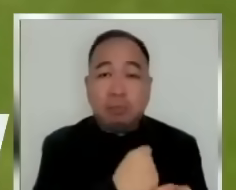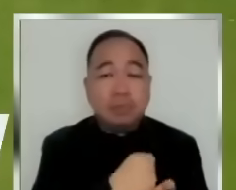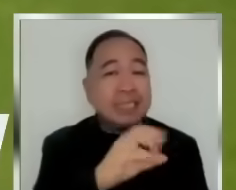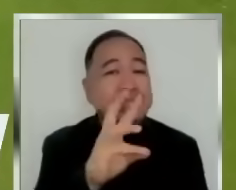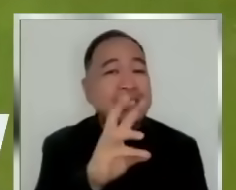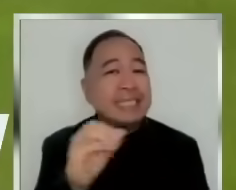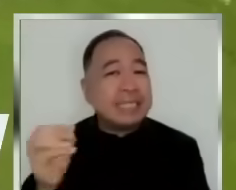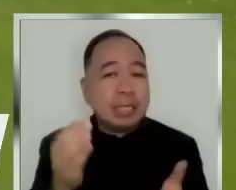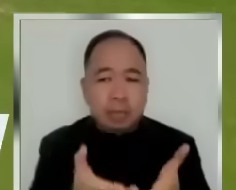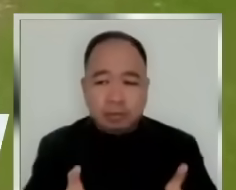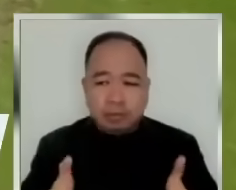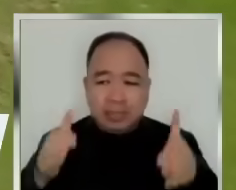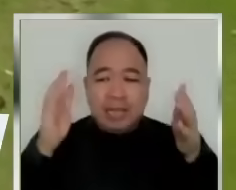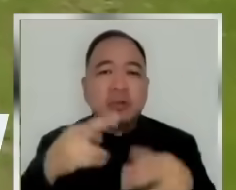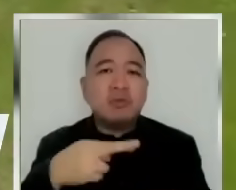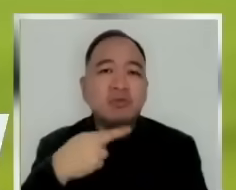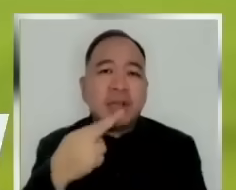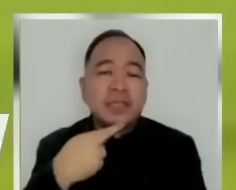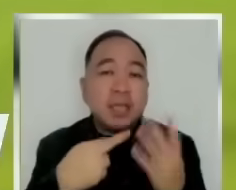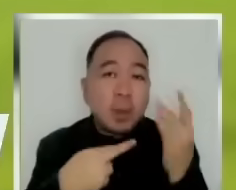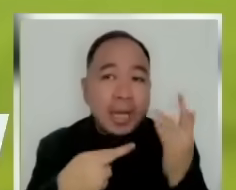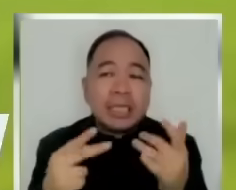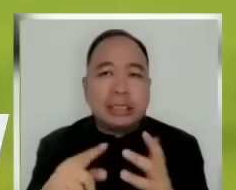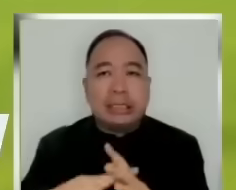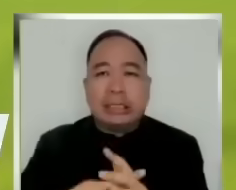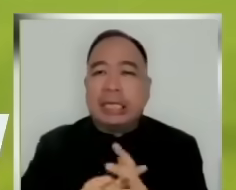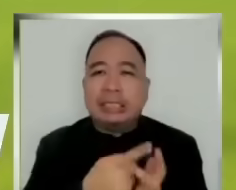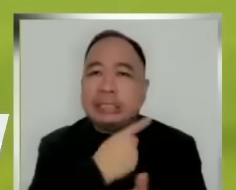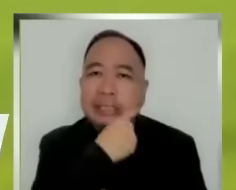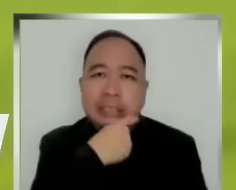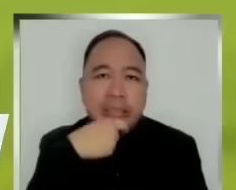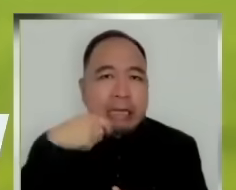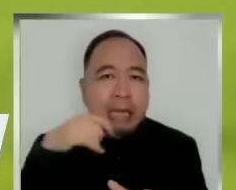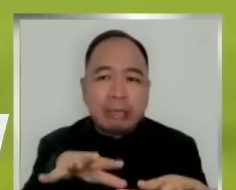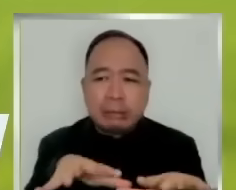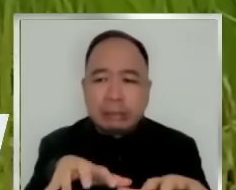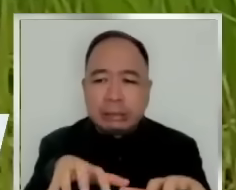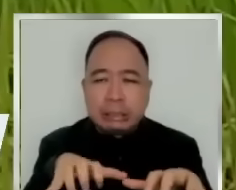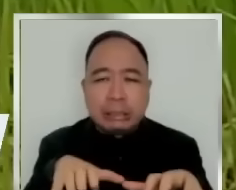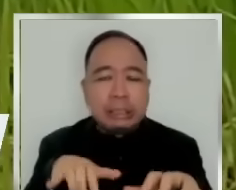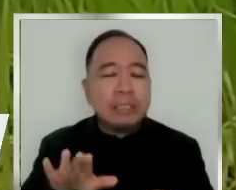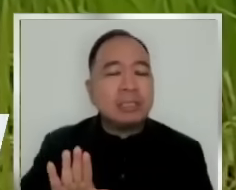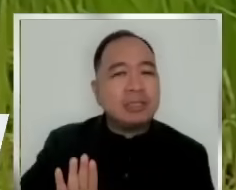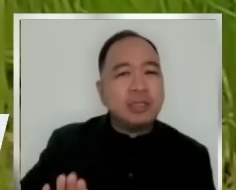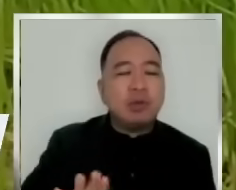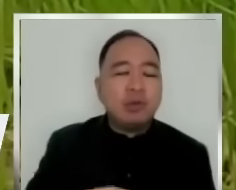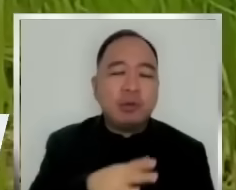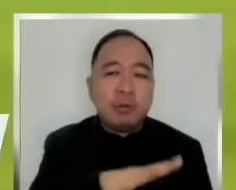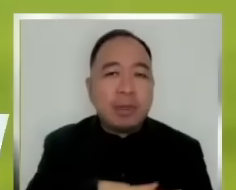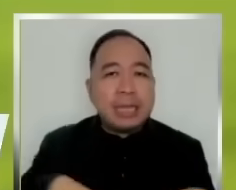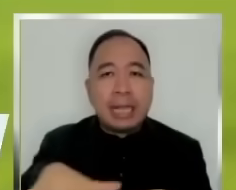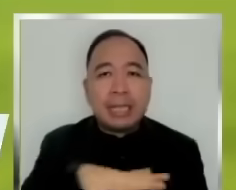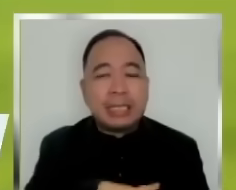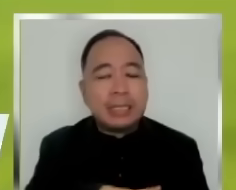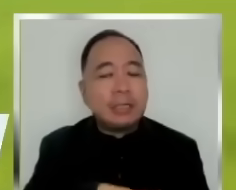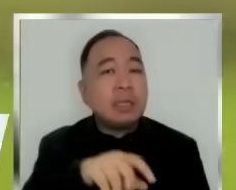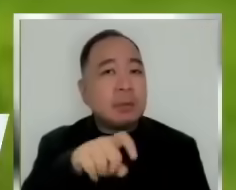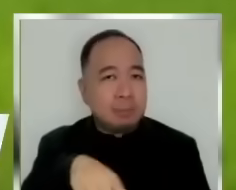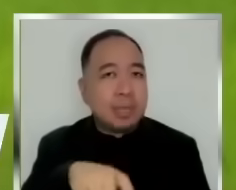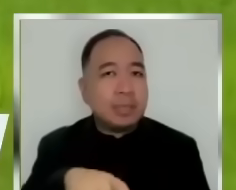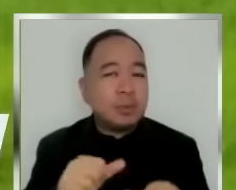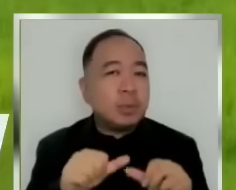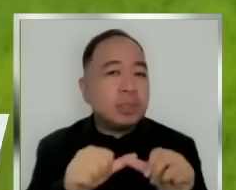ang bahagi ng sakahan. Kailangan bulto yung tubig niya dito, ma'am, para hindi na siya madaling